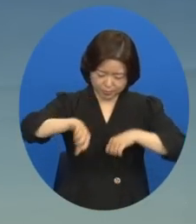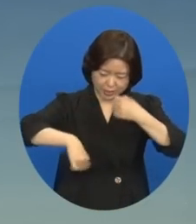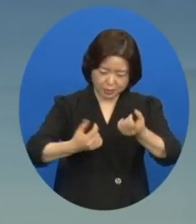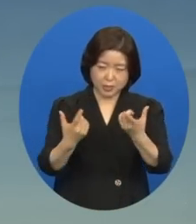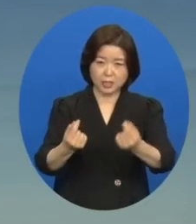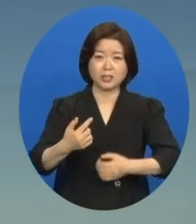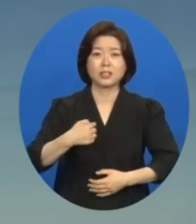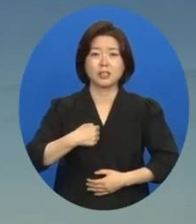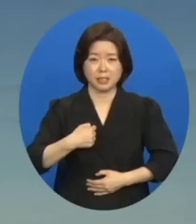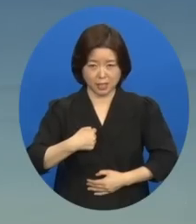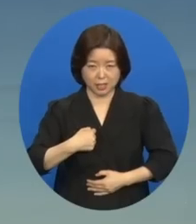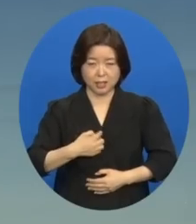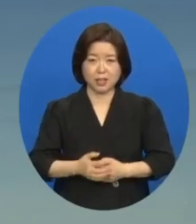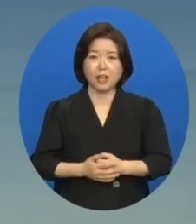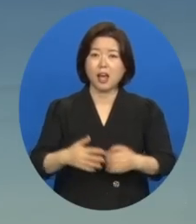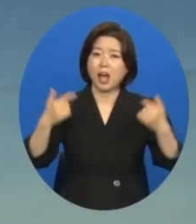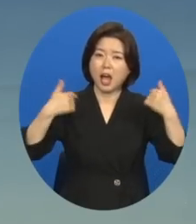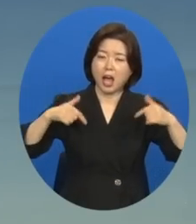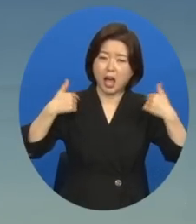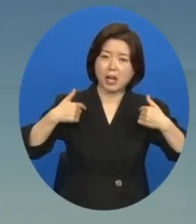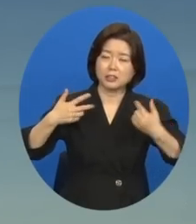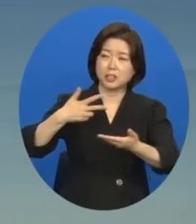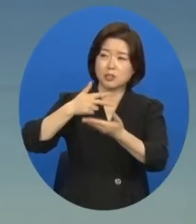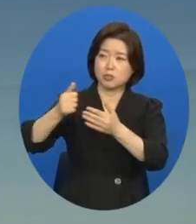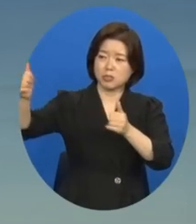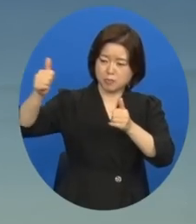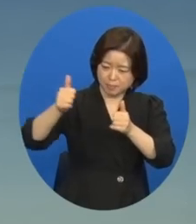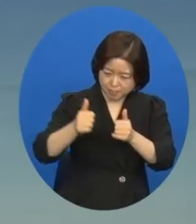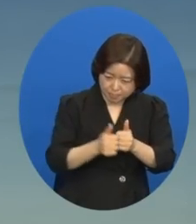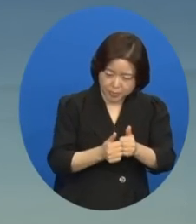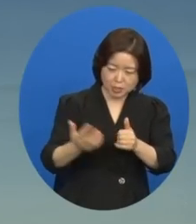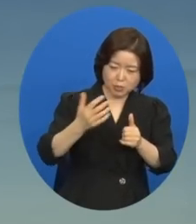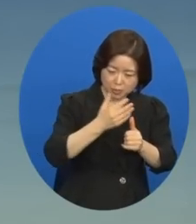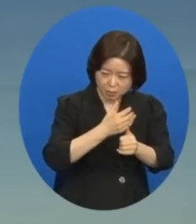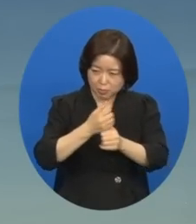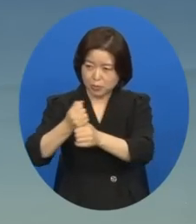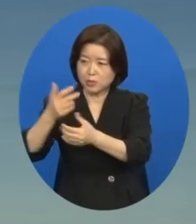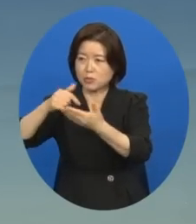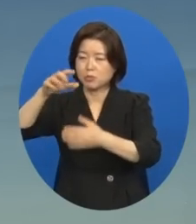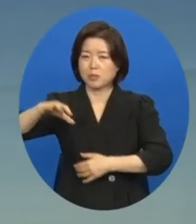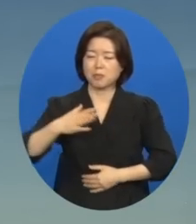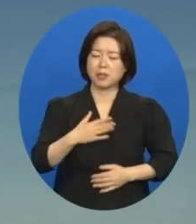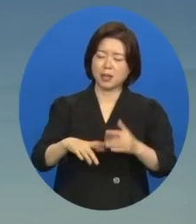자를 항상 주께서 함께 하시며 붙들어 주심 앞에 감격해서